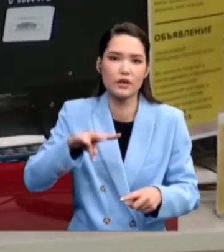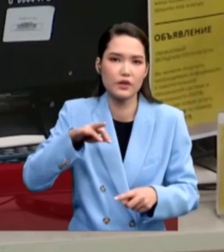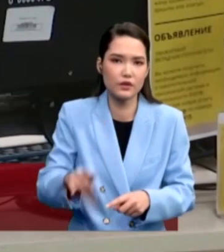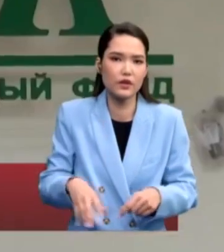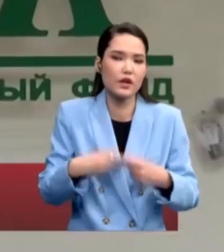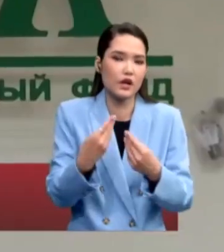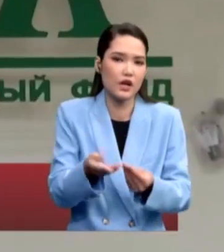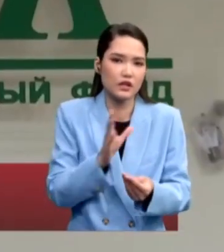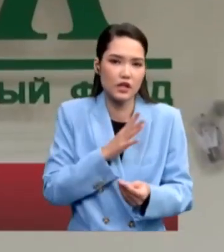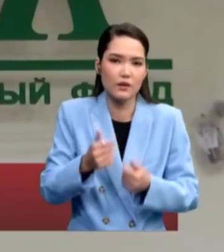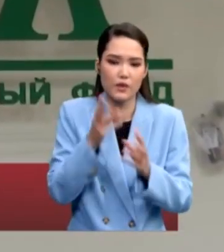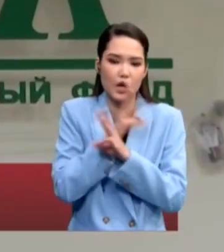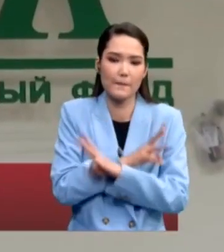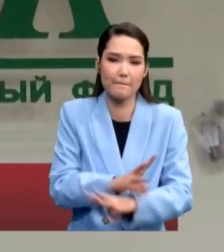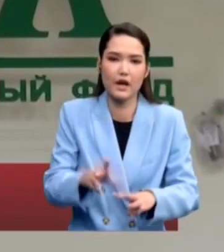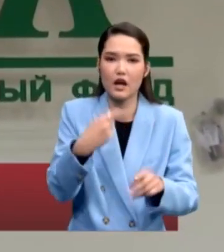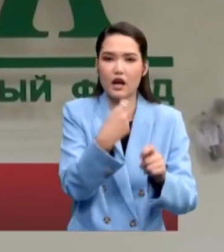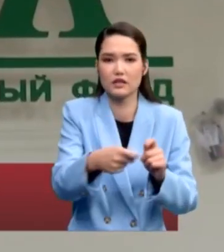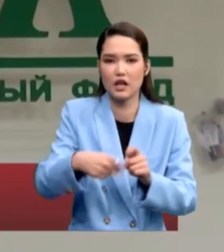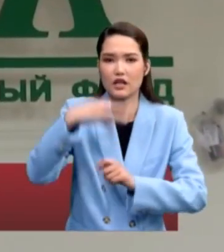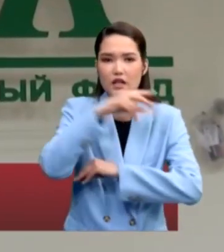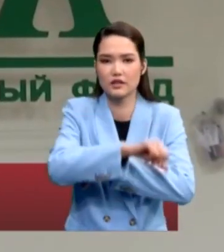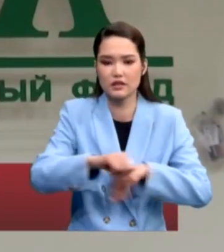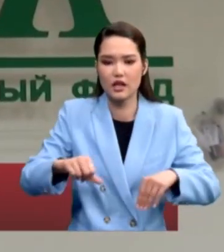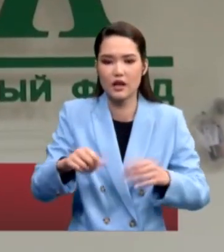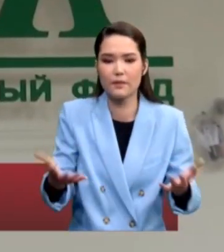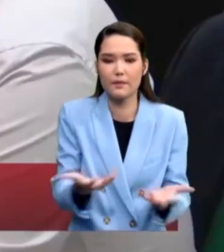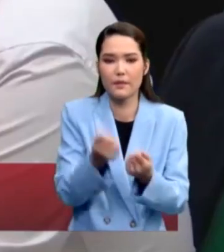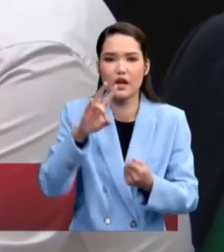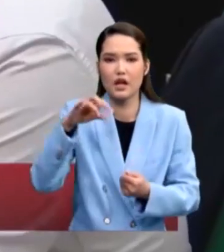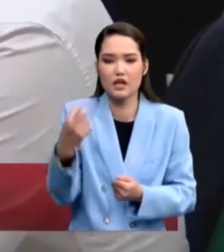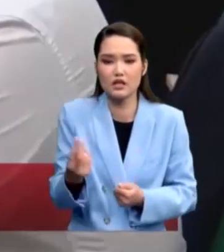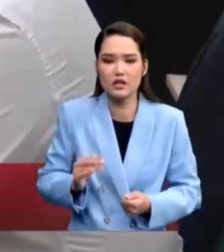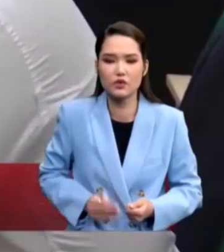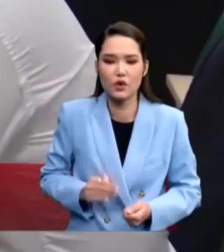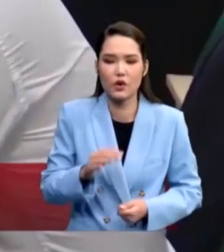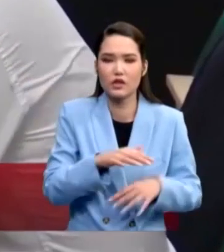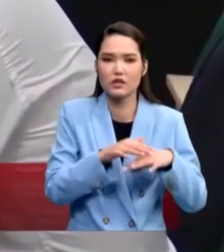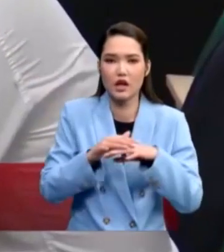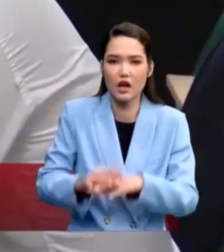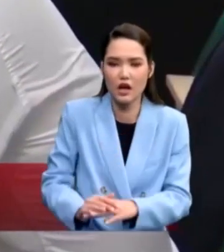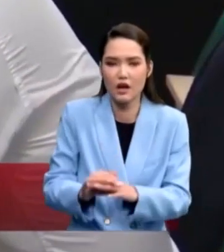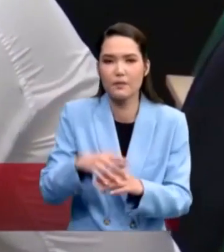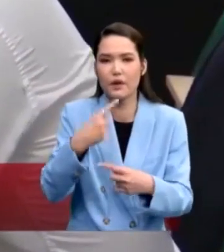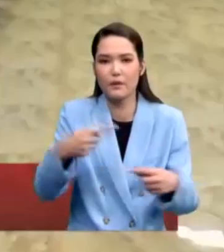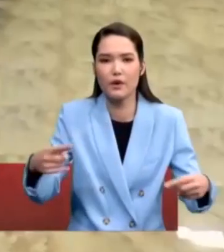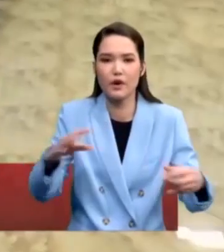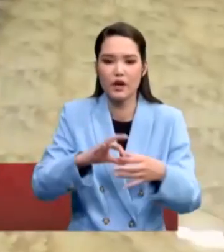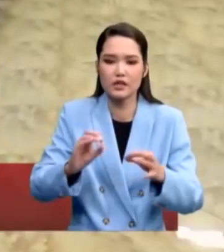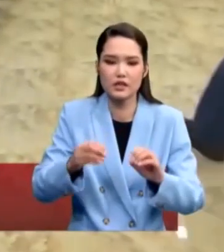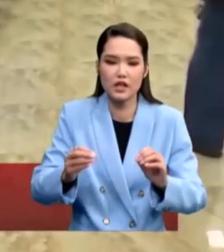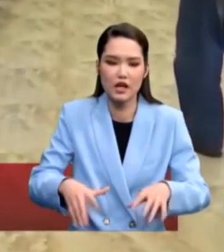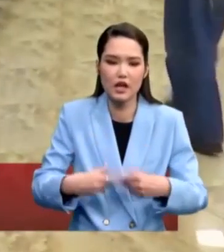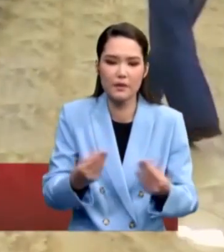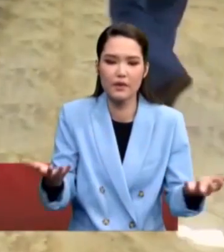направили на финансирование бюджета, инвестиции за рубеж, а также поддержку нацхолдингов, компаний и банков. Причем многие средства, выделенные на